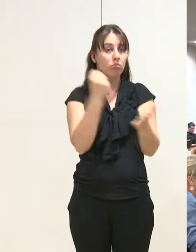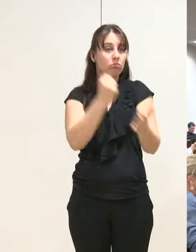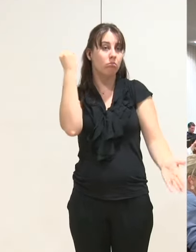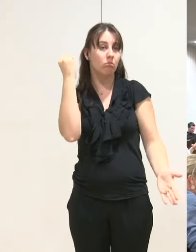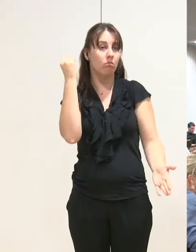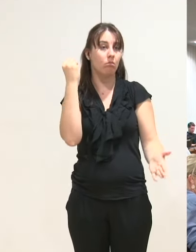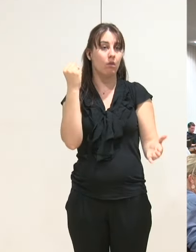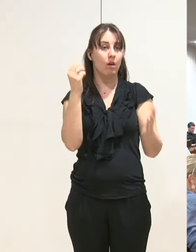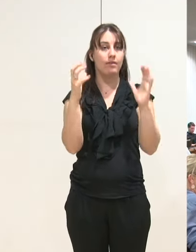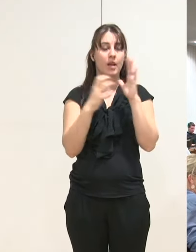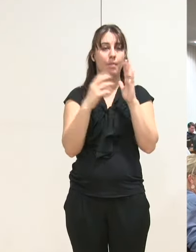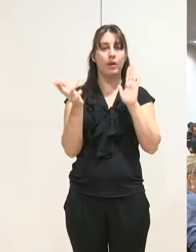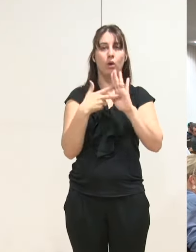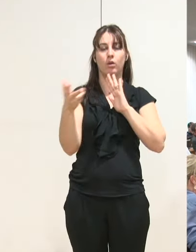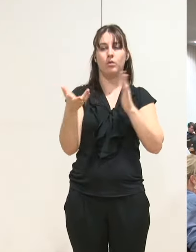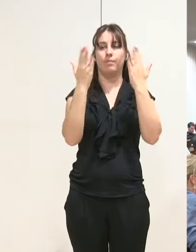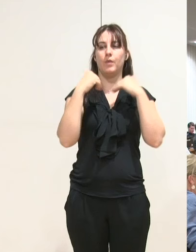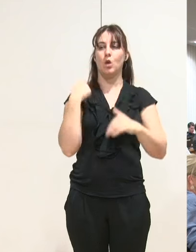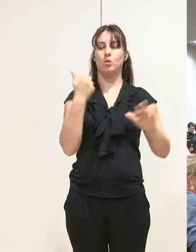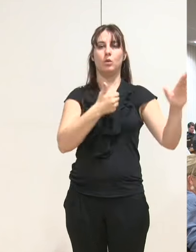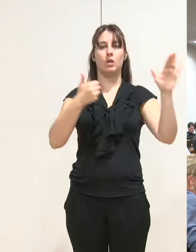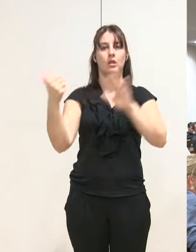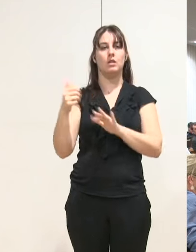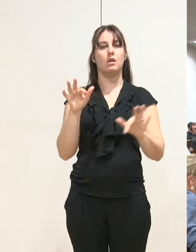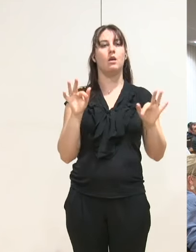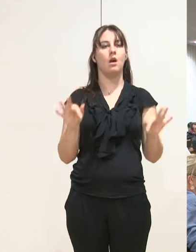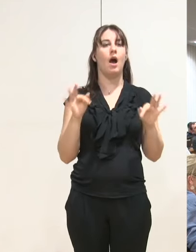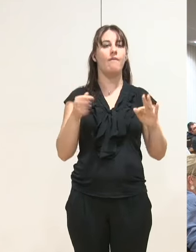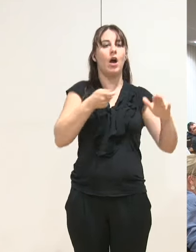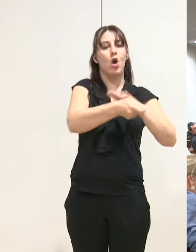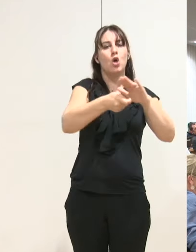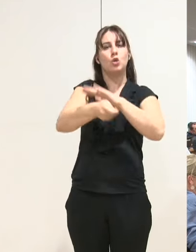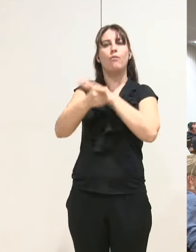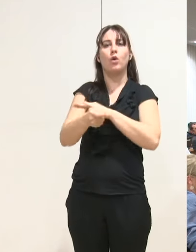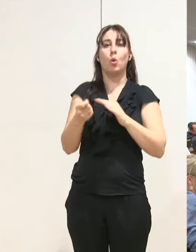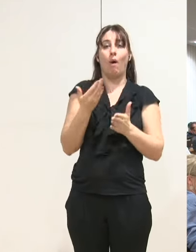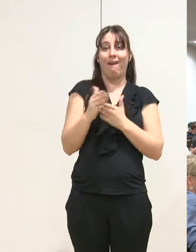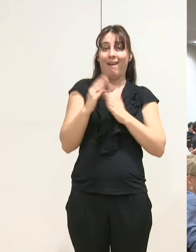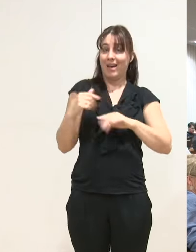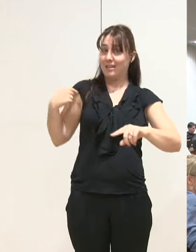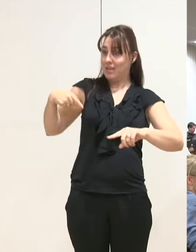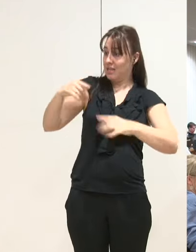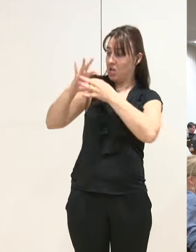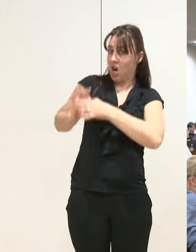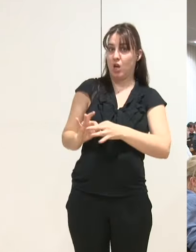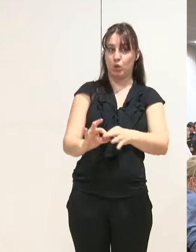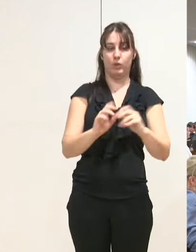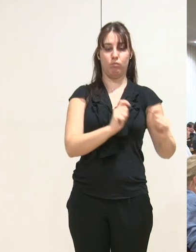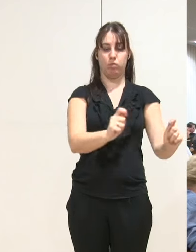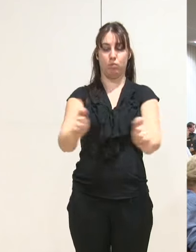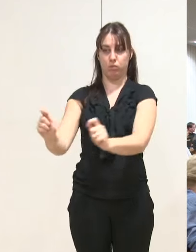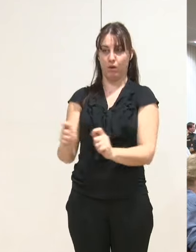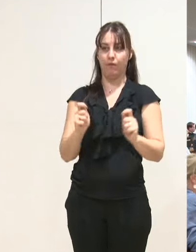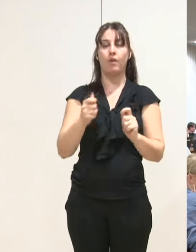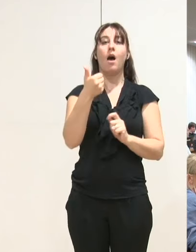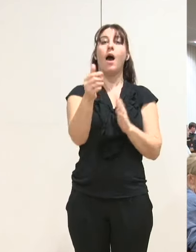adoptée délibération 66 c'est sur des affectations de subvention sur des crédit existant il y a